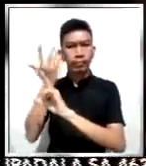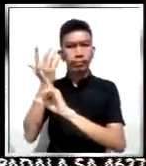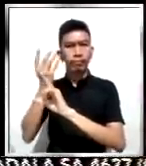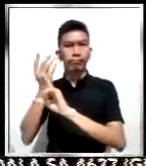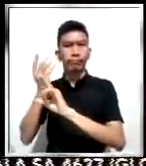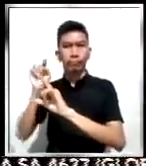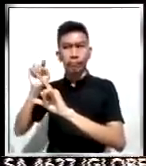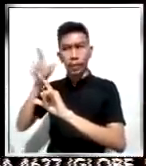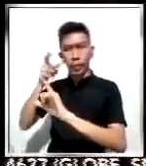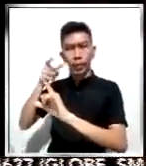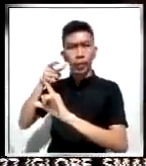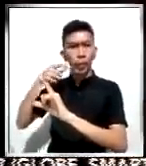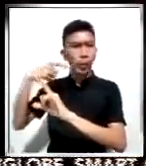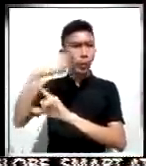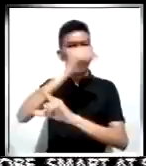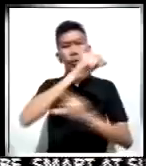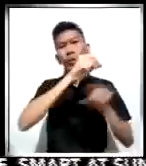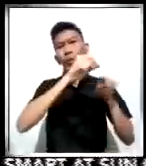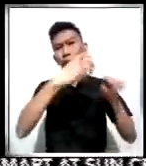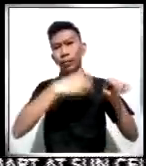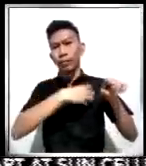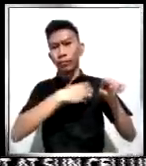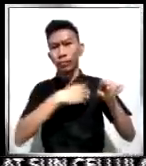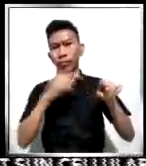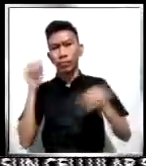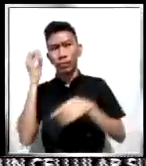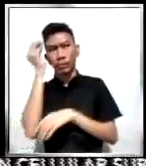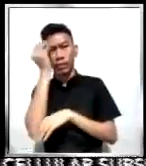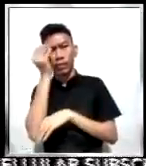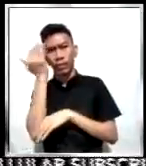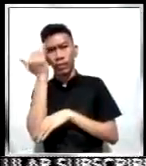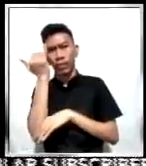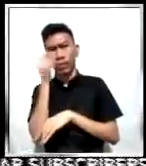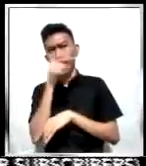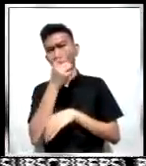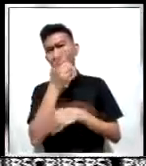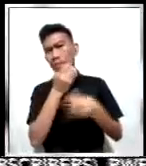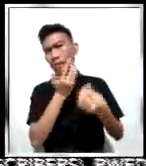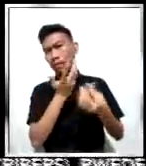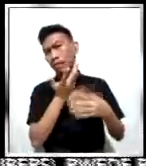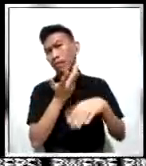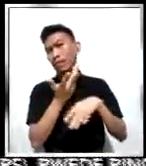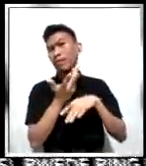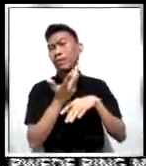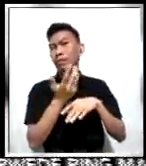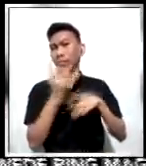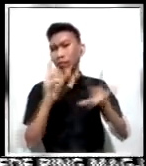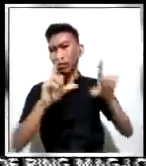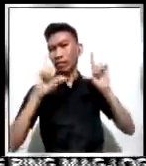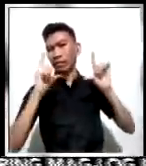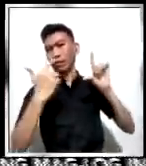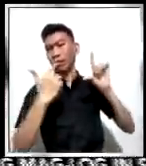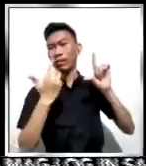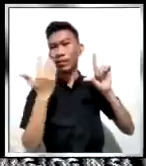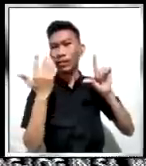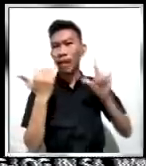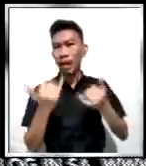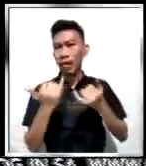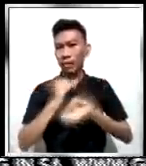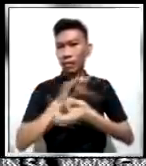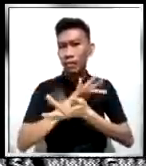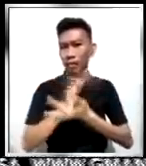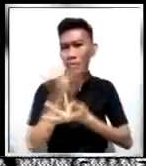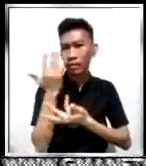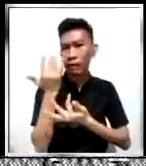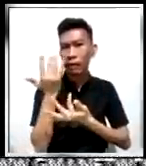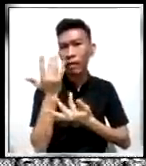ko, bakit ganito sila? Alam niyo naman kung na pandemic ngayon, bakit ayaw niyong magkaroon ng